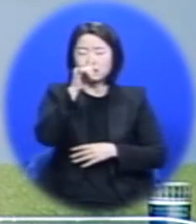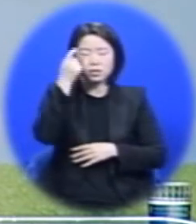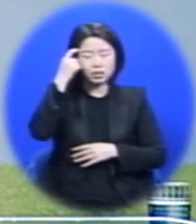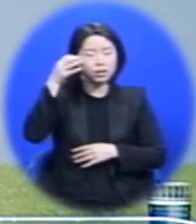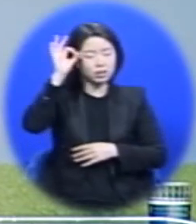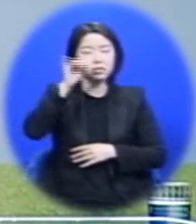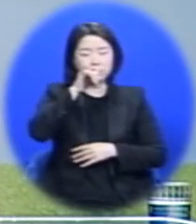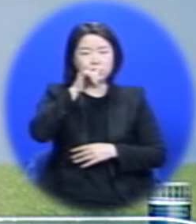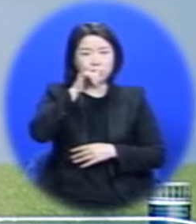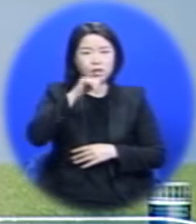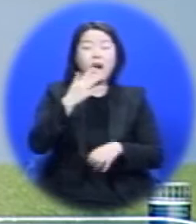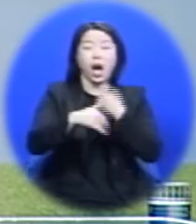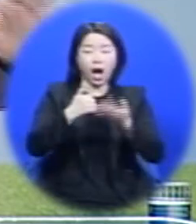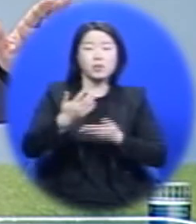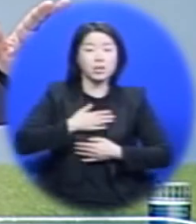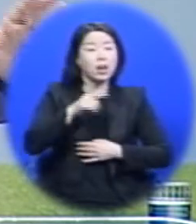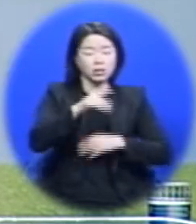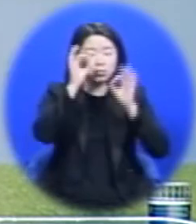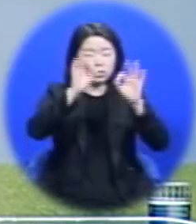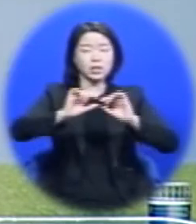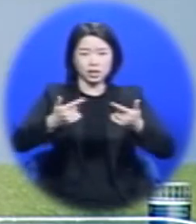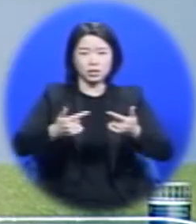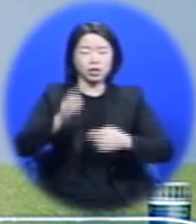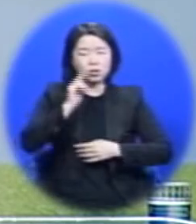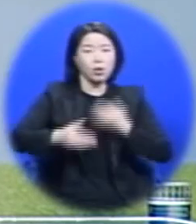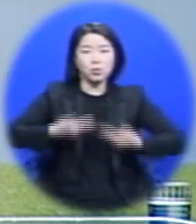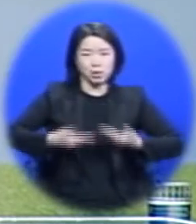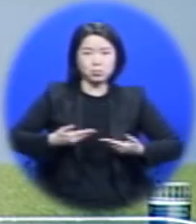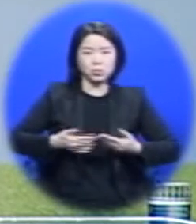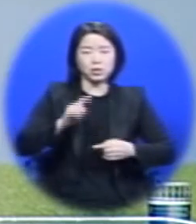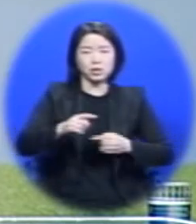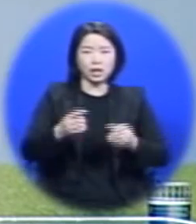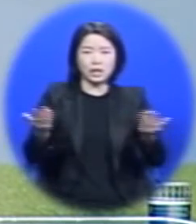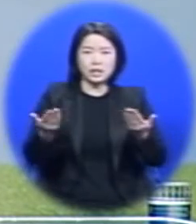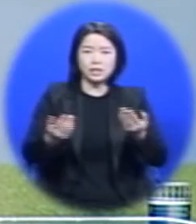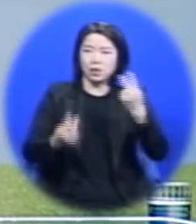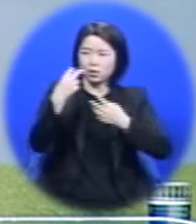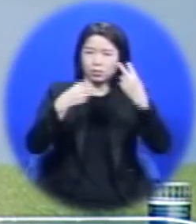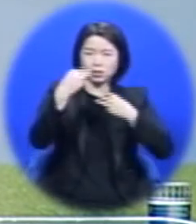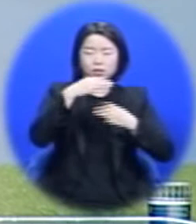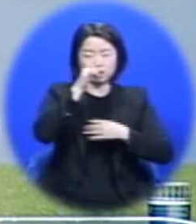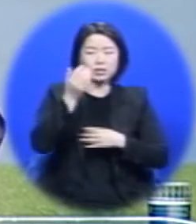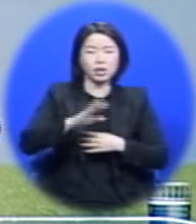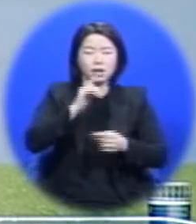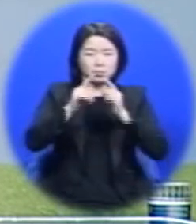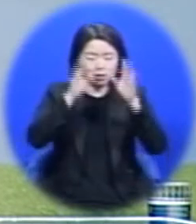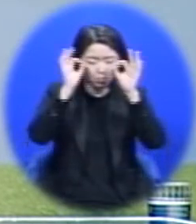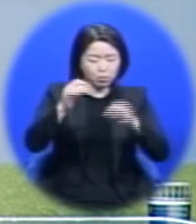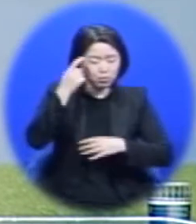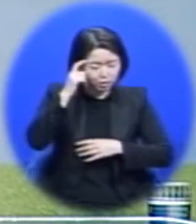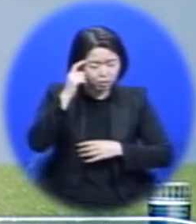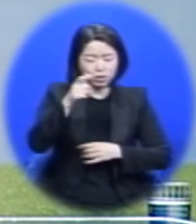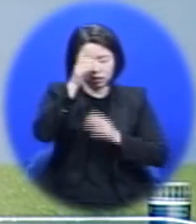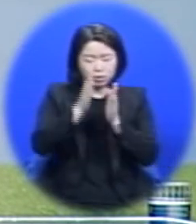생각이 들어서, 하나님 그러면 제가 그거 안 보겠습니다. 너무 바쁘고 일이 이렇게 막 겹쳐있는데, 말씀 보고 묵상하고 기도하는